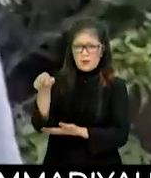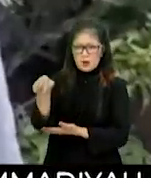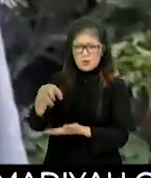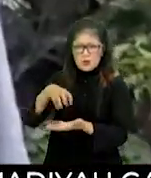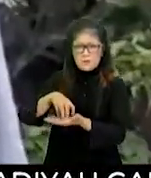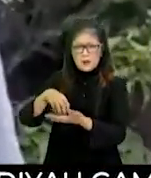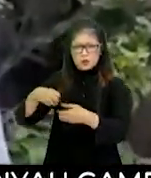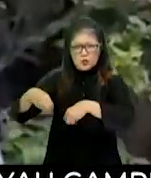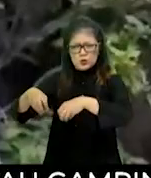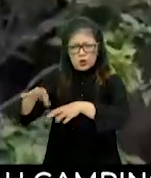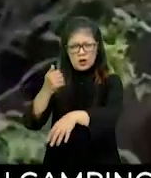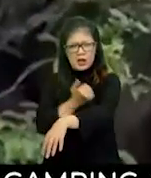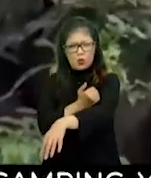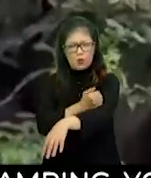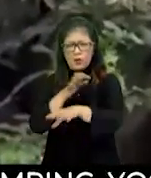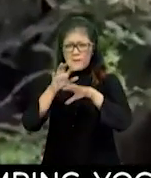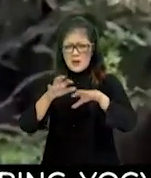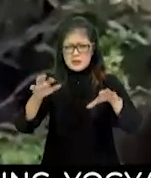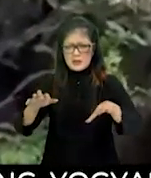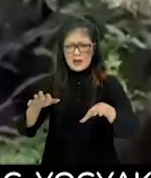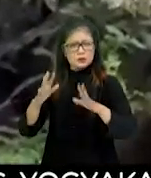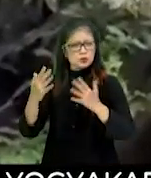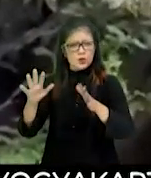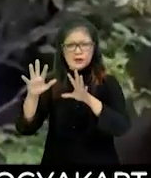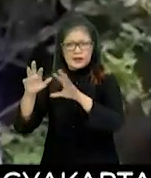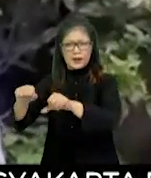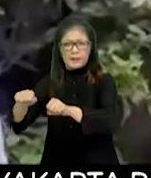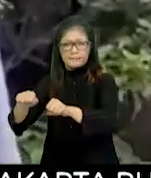kita amankan, tiga orang, BB-nya juga ada.